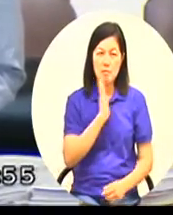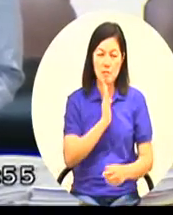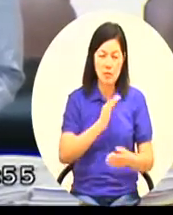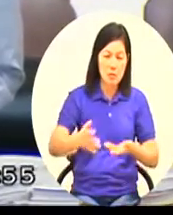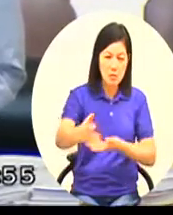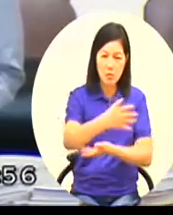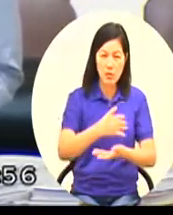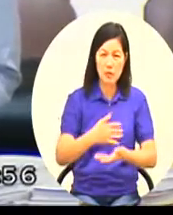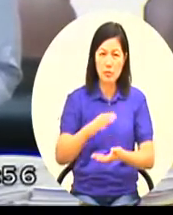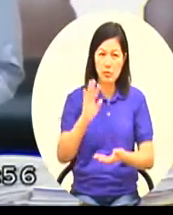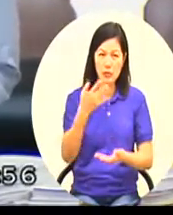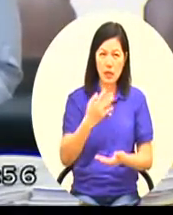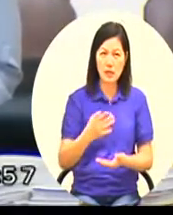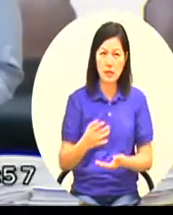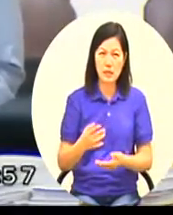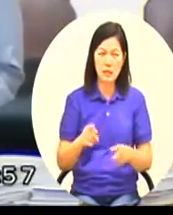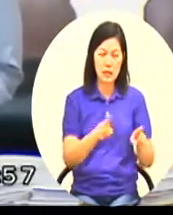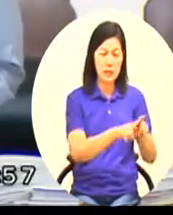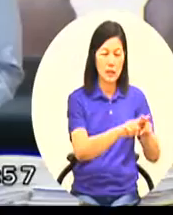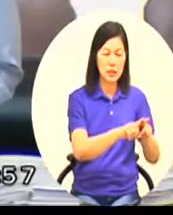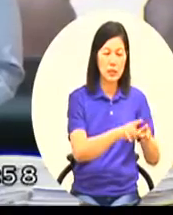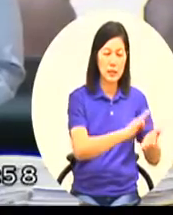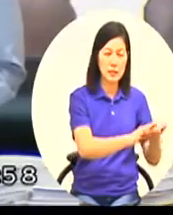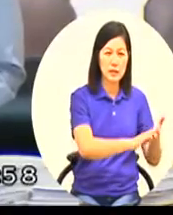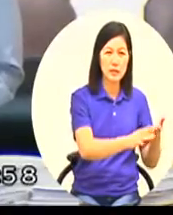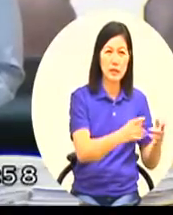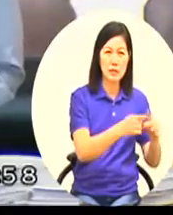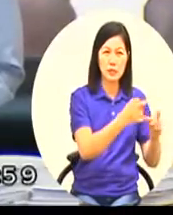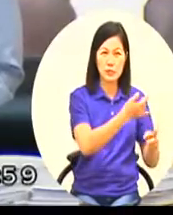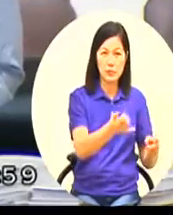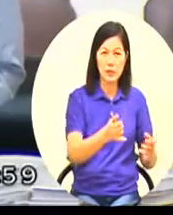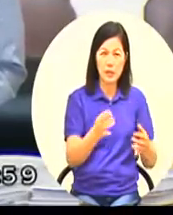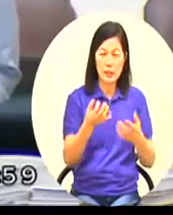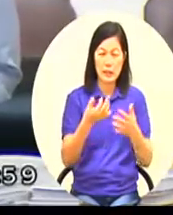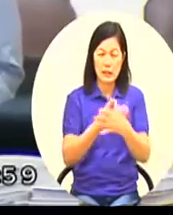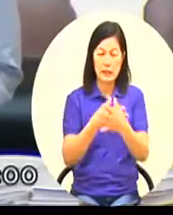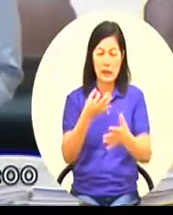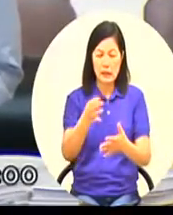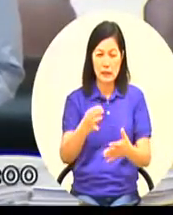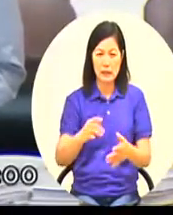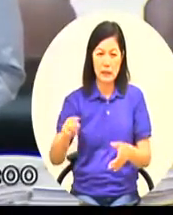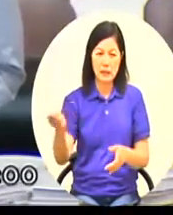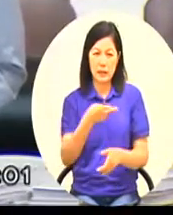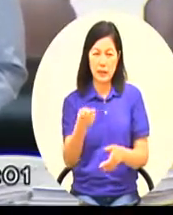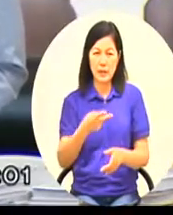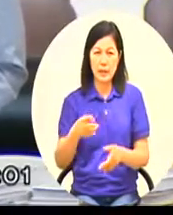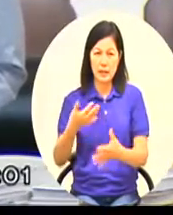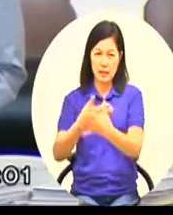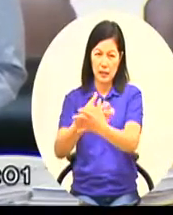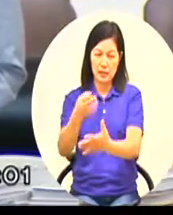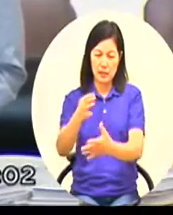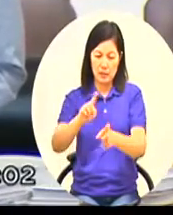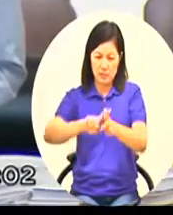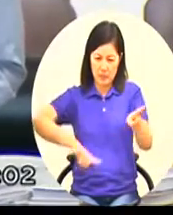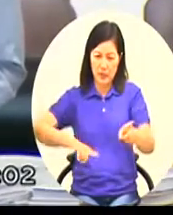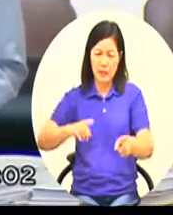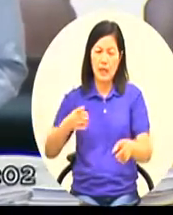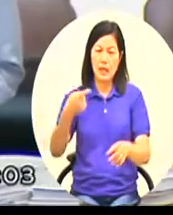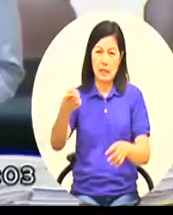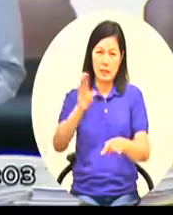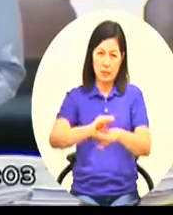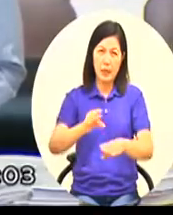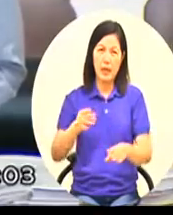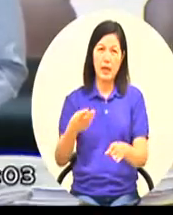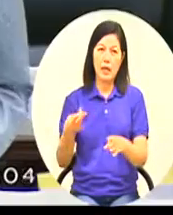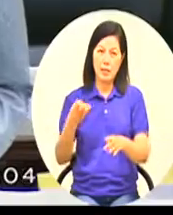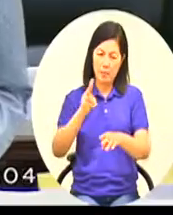奖金却跟我们一般的清洁人员不成正比，甚至是少了一倍至两倍。所以我想要拜托我们的